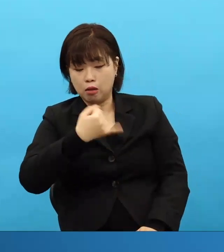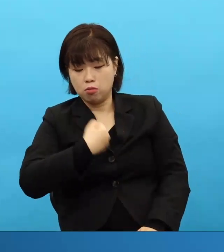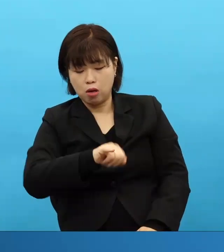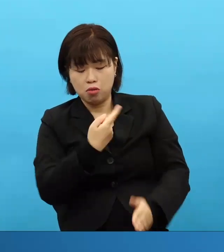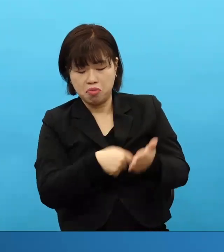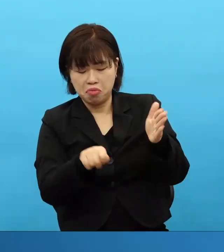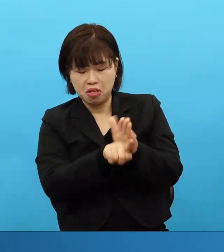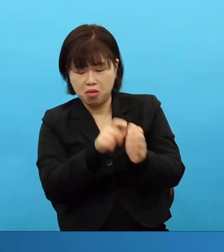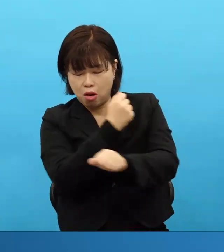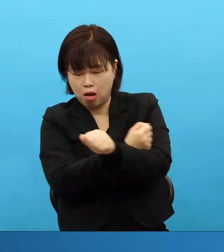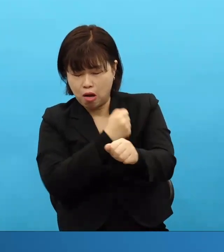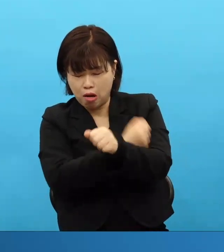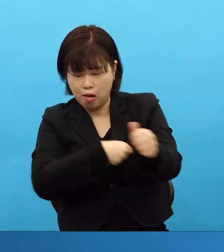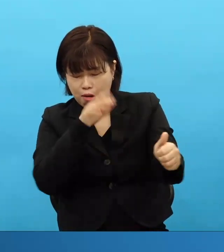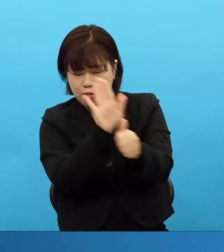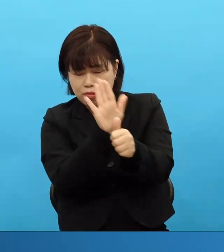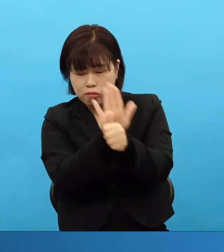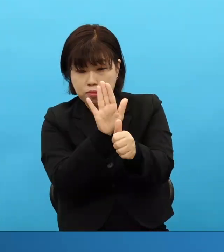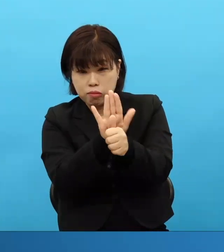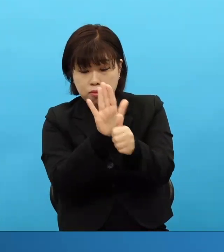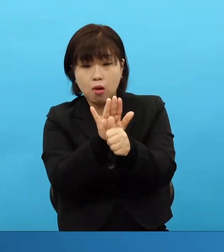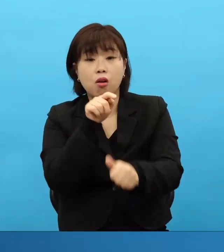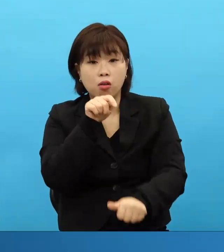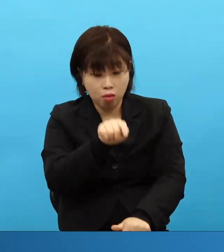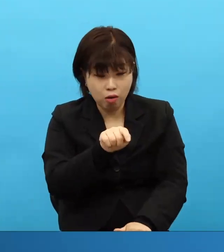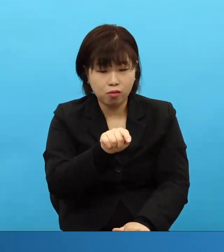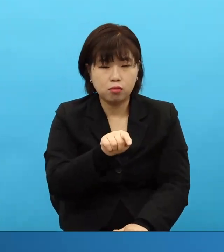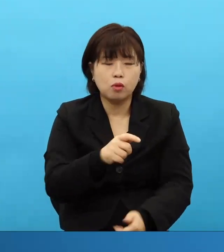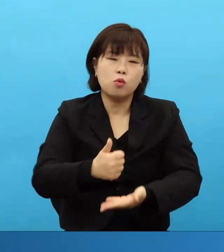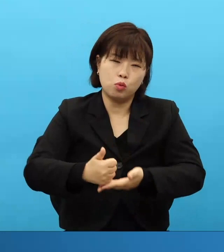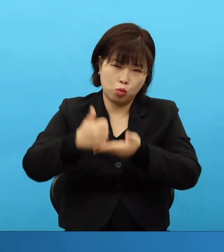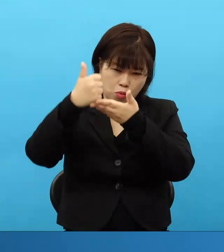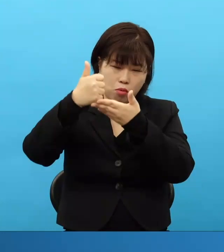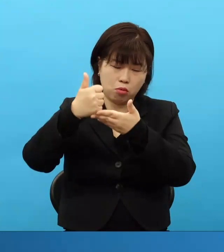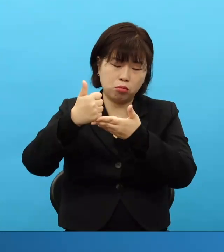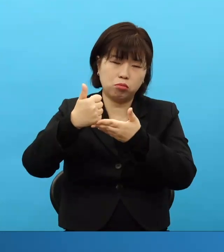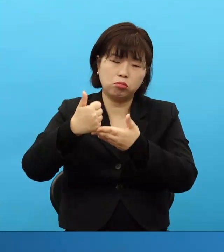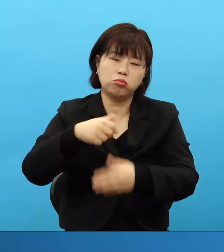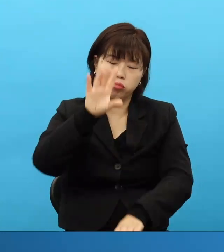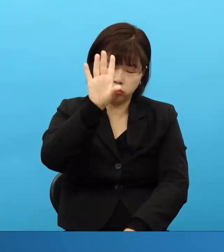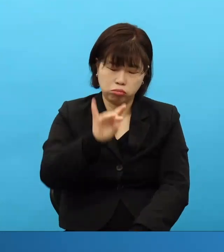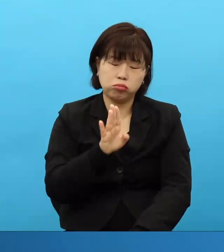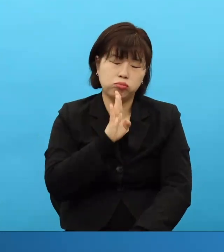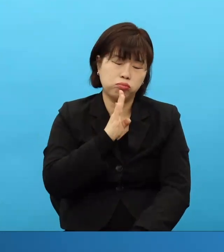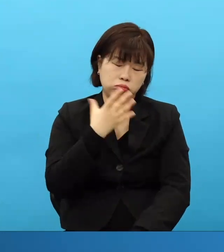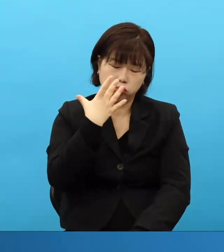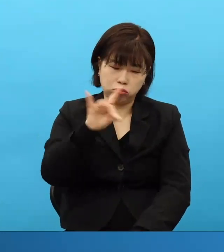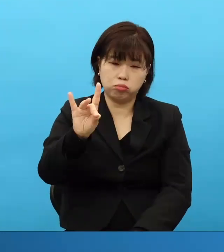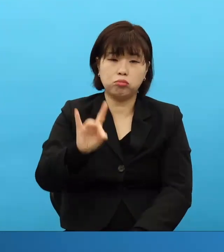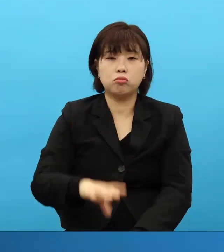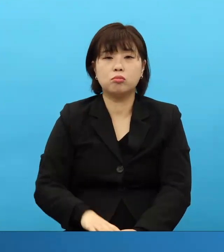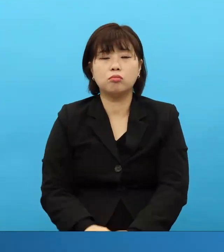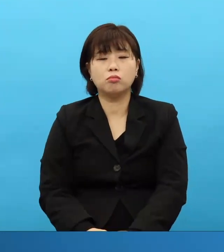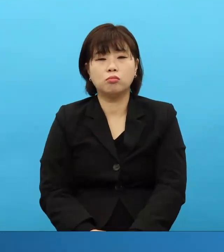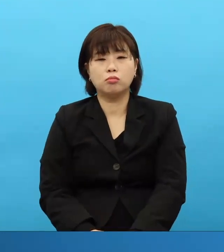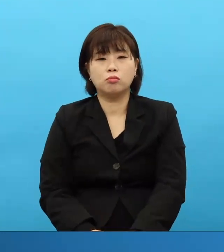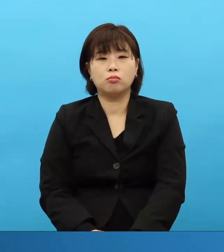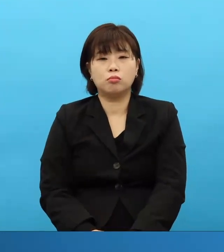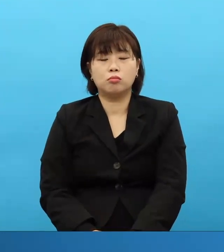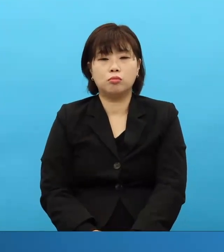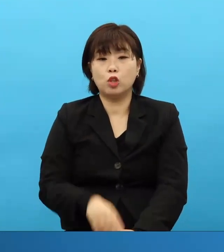off your spirituality. 유대인들은 키부츠라는 단체를 만들어서 세계를 움직이기도 합니다. The Jewish people, they made the kibbutz mentality, and that's how